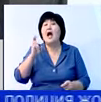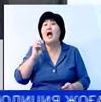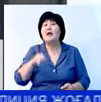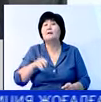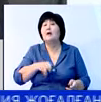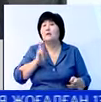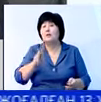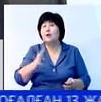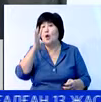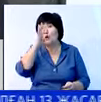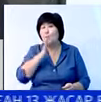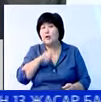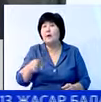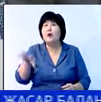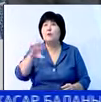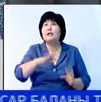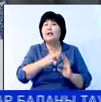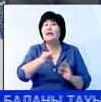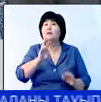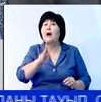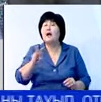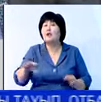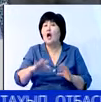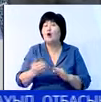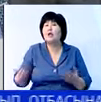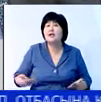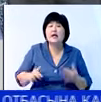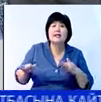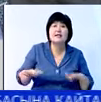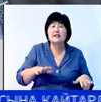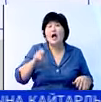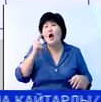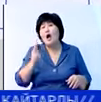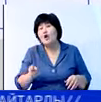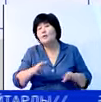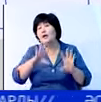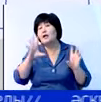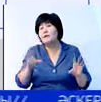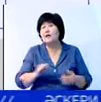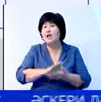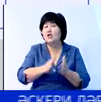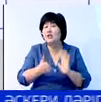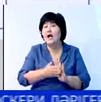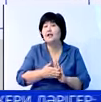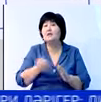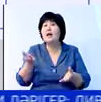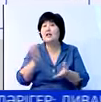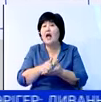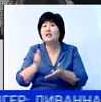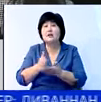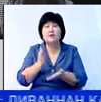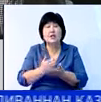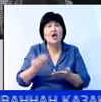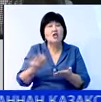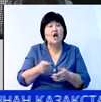айға жуықтады. Осы уақыт ішінде барлық елді мекенді аралап, ауданның тыныс-тіршілігімен әлеуметтік жағдайымен жете танысып шықты.